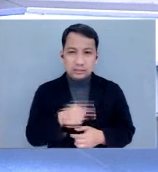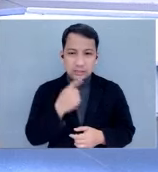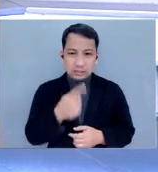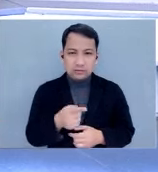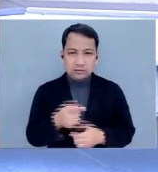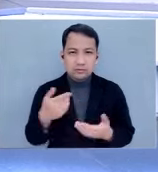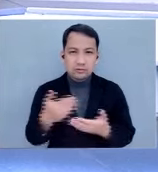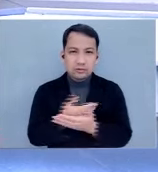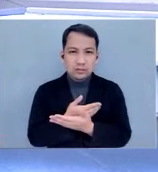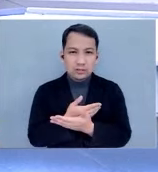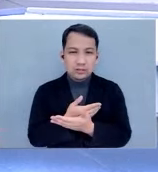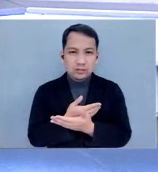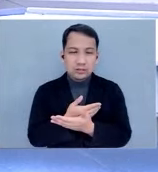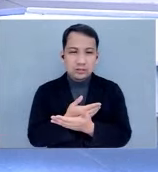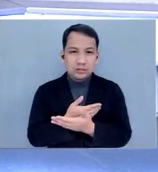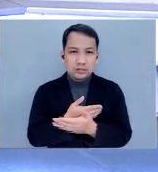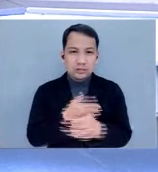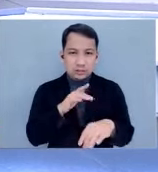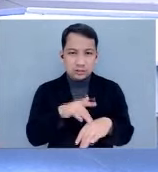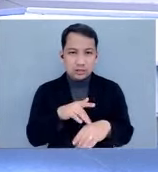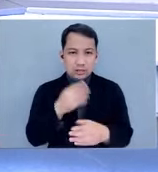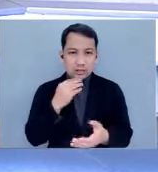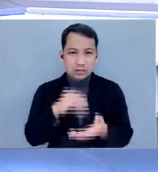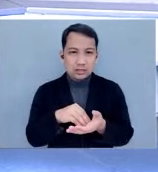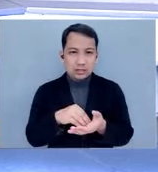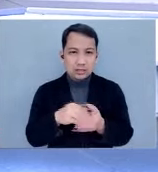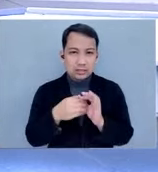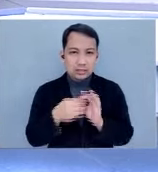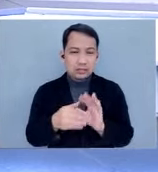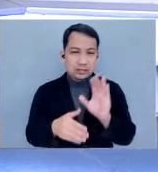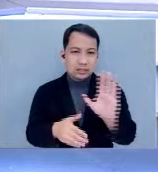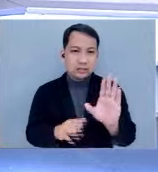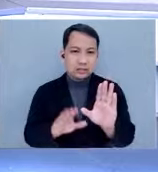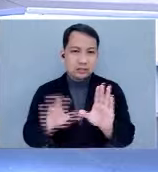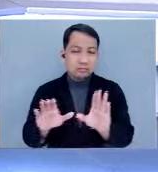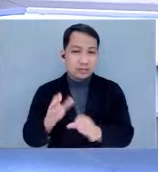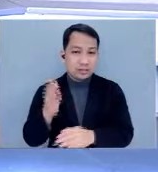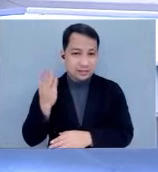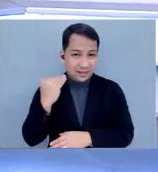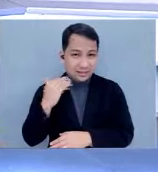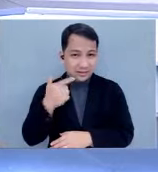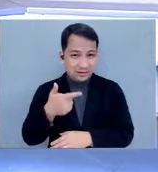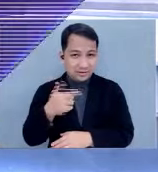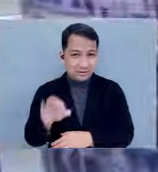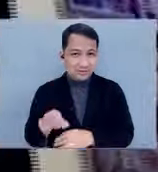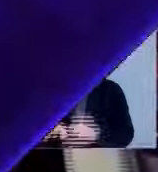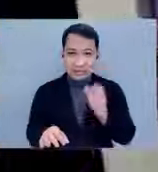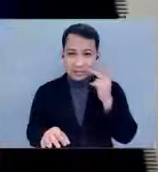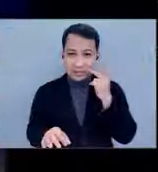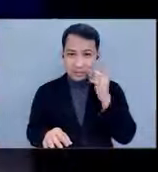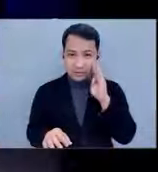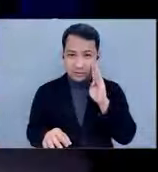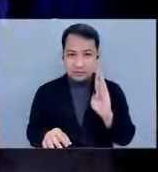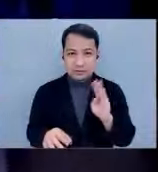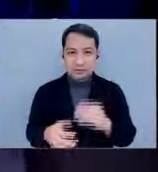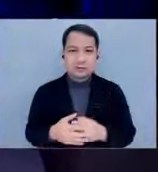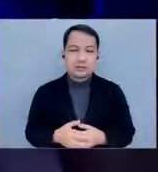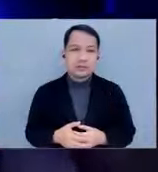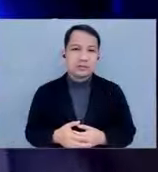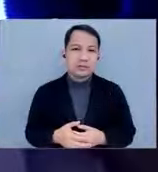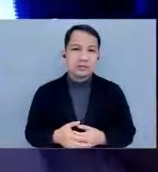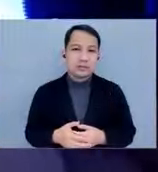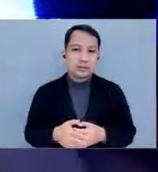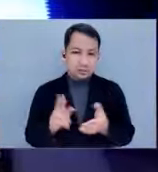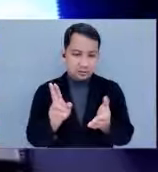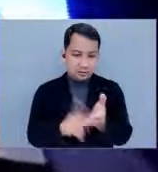may bagong nakaka-touch na mensahe si Daniel Padilla sa ex-girlfriend niyang si Catherine Bernardo. Sa muli niyang pagpirma